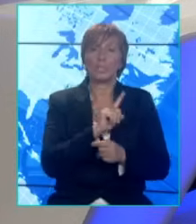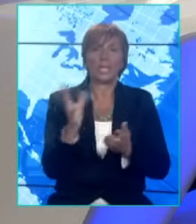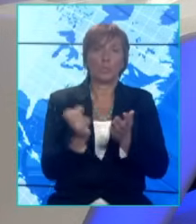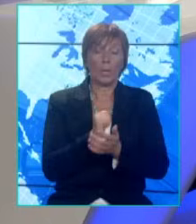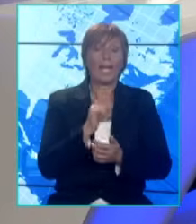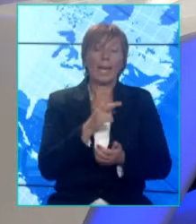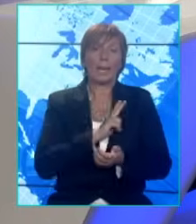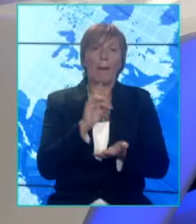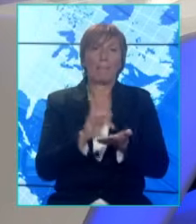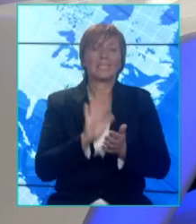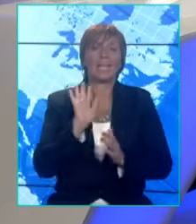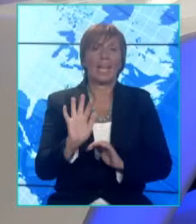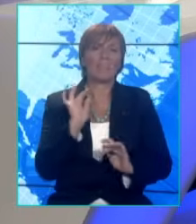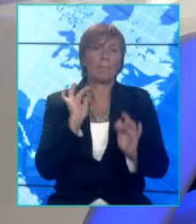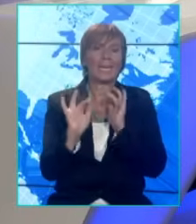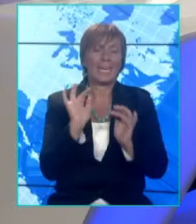kritikama?